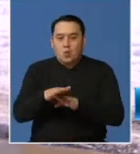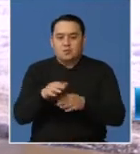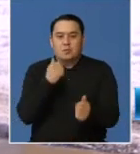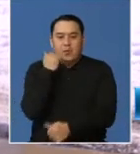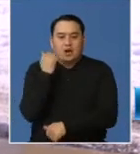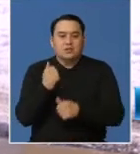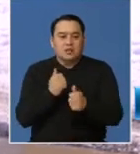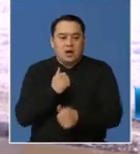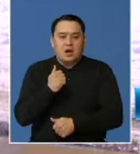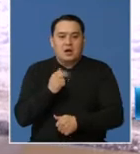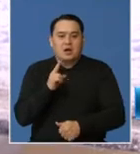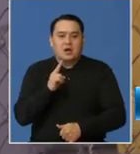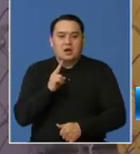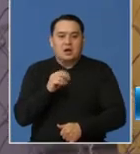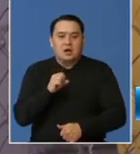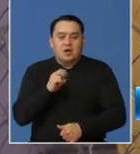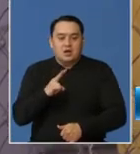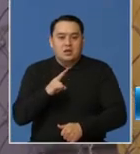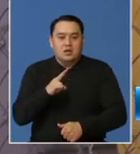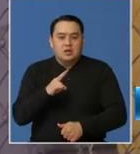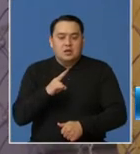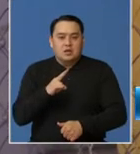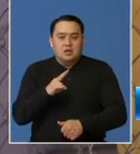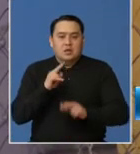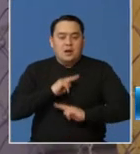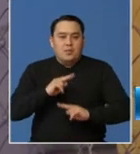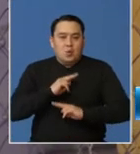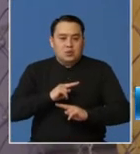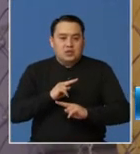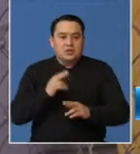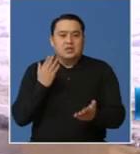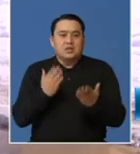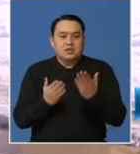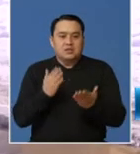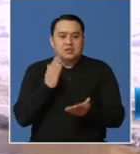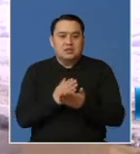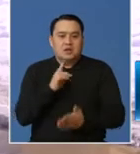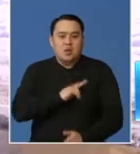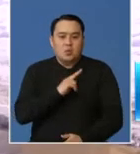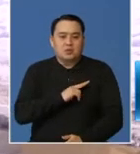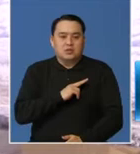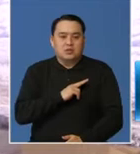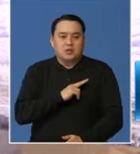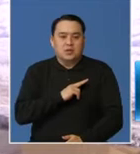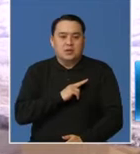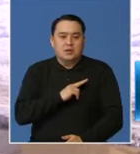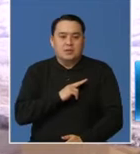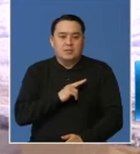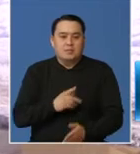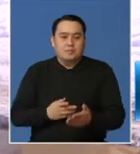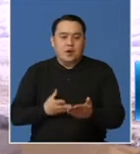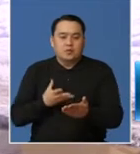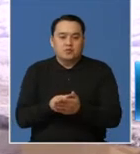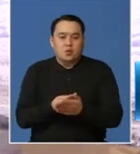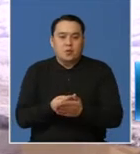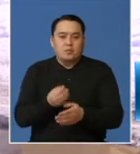материалы получается. Краны, опрессовочные работы. Также есть работы по первичному пуску и